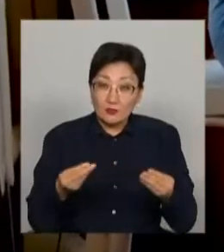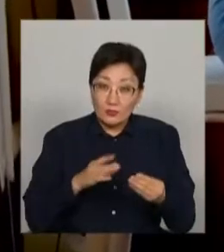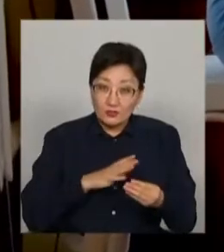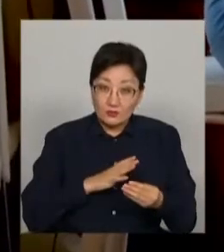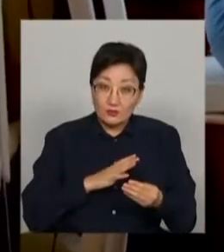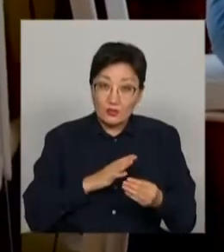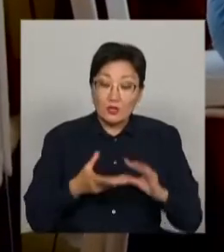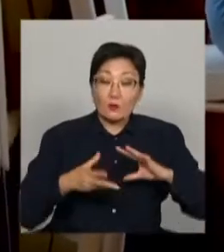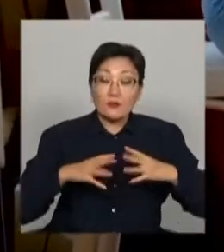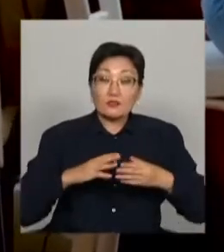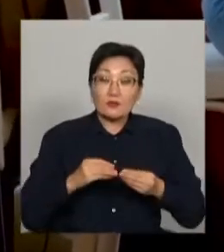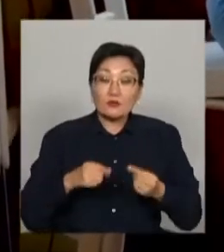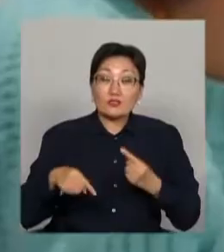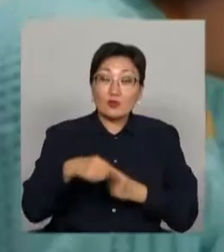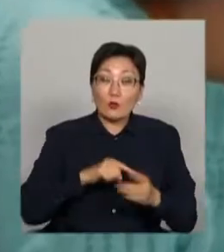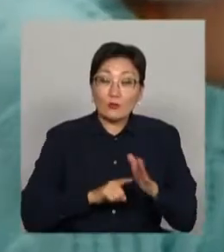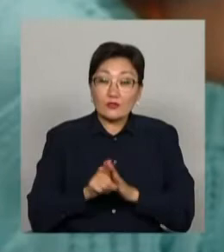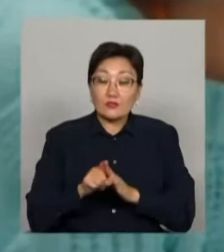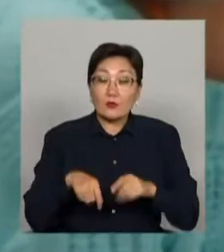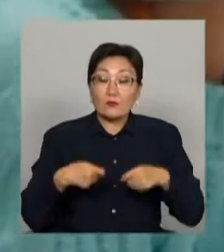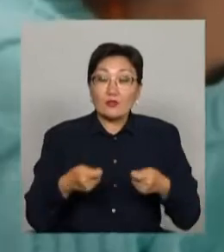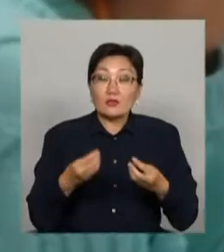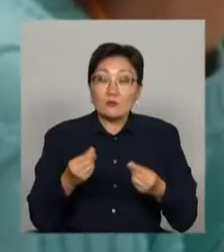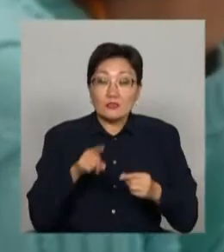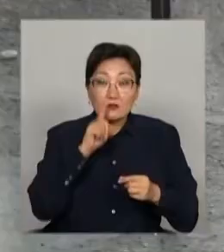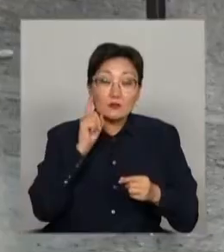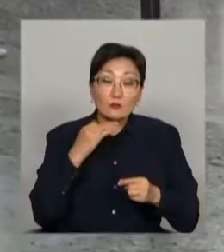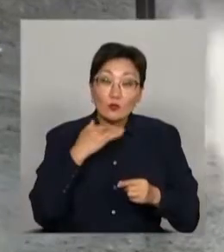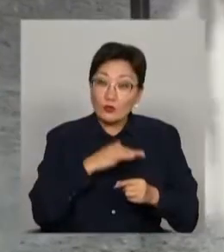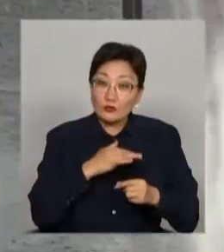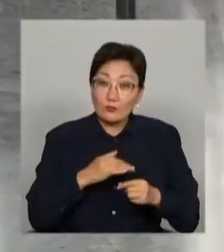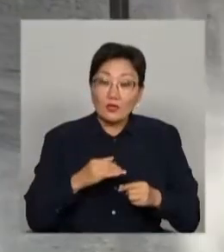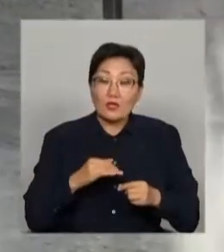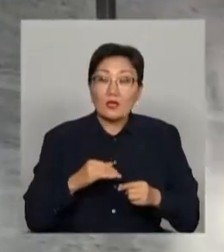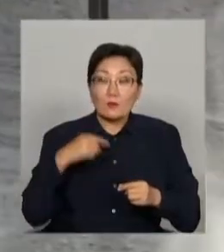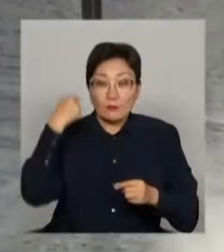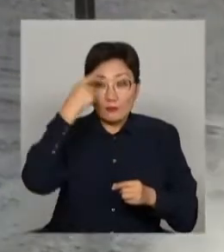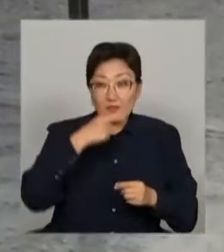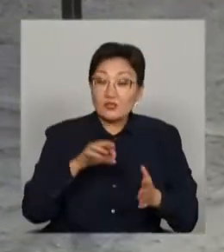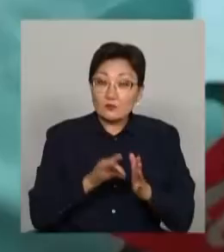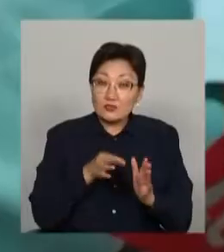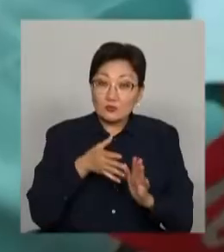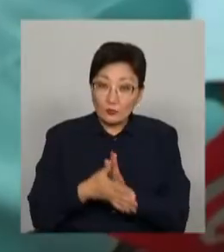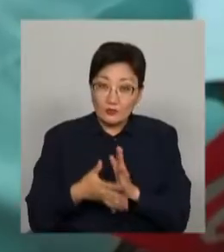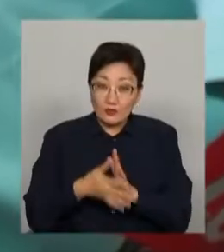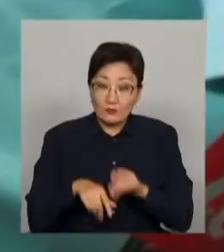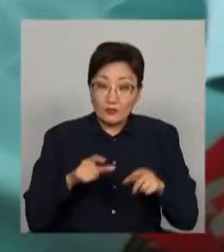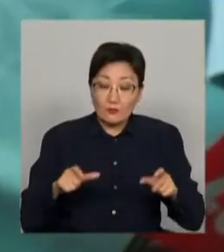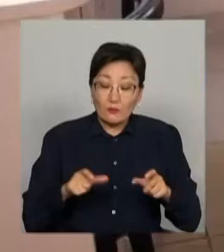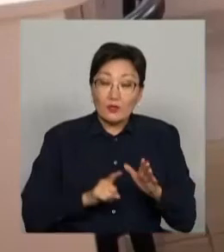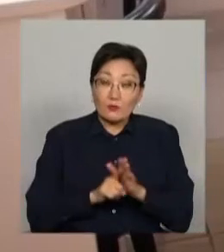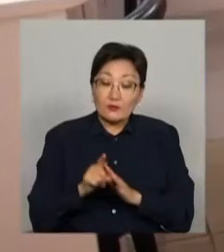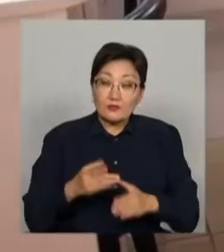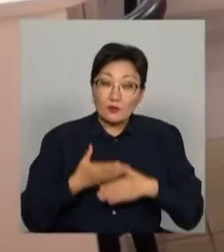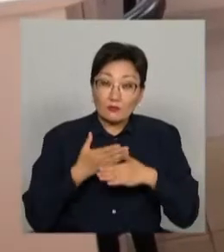еді. Нәтижесінде кәсіп бастауға берілген қаржыны жастардың басым бөлігі жеке мақсатта жұмсаған. Бұл туралы азаматтық бастамаларды